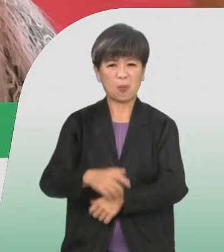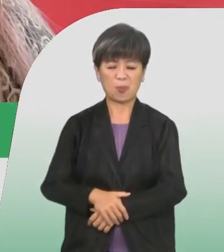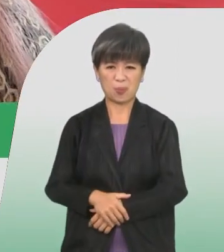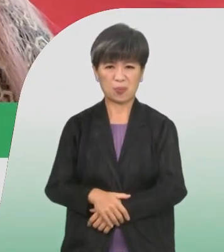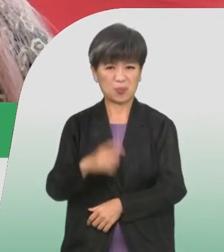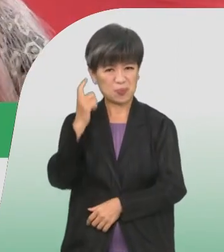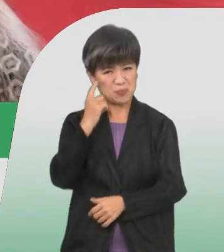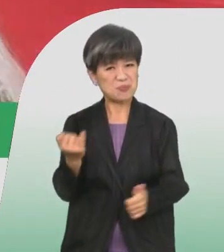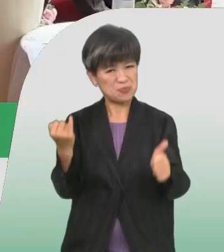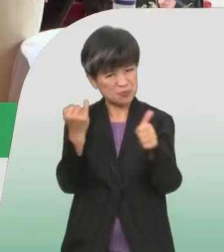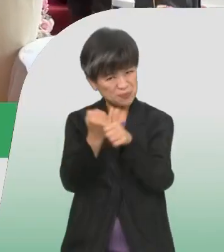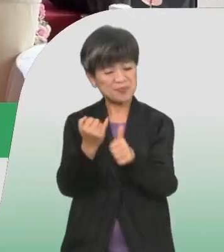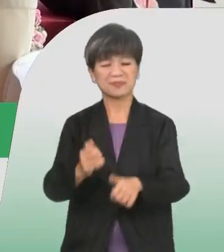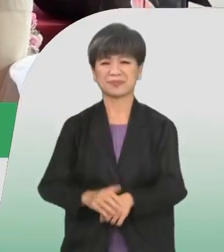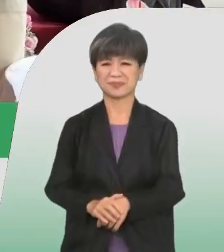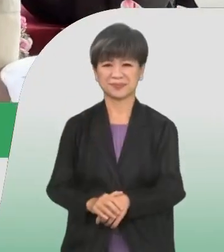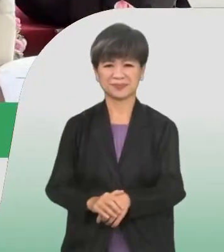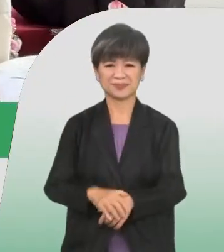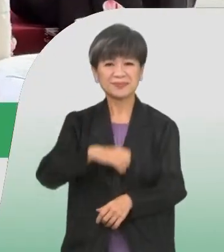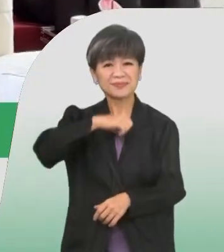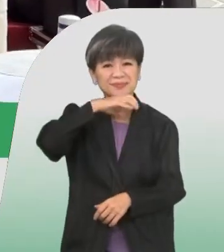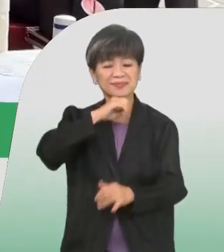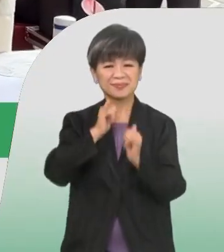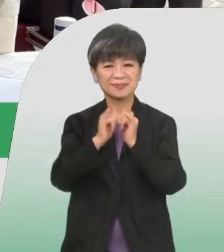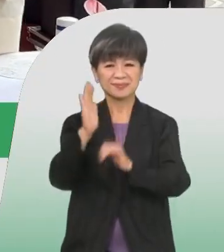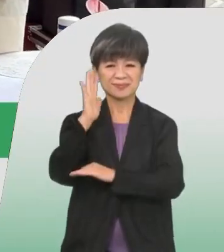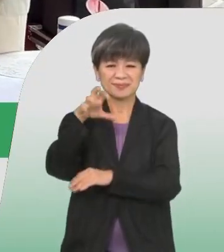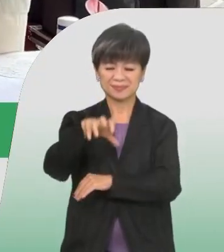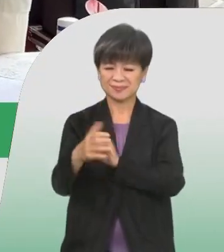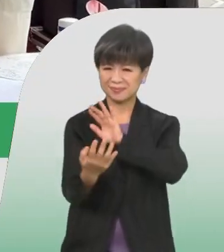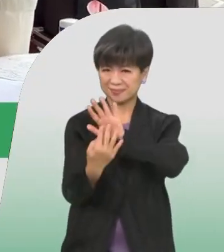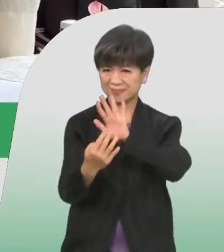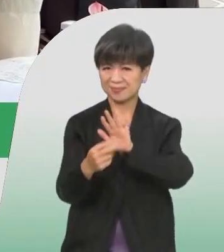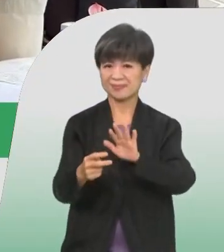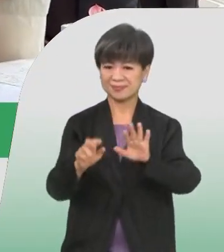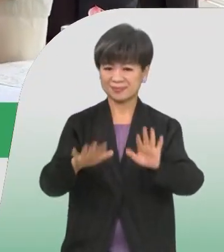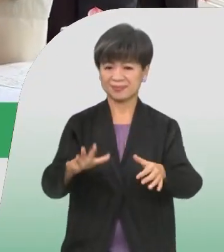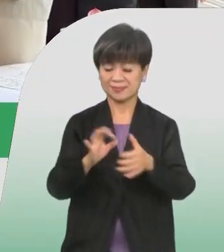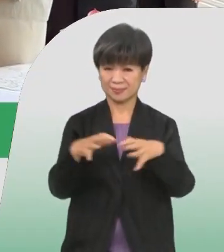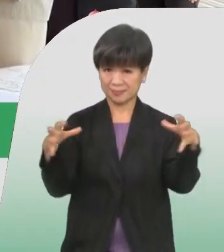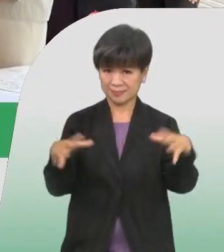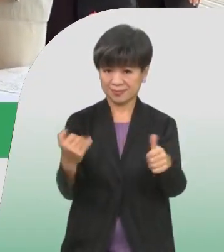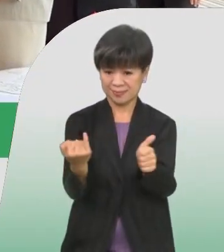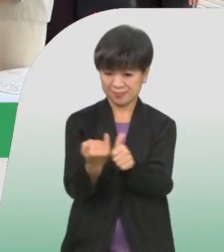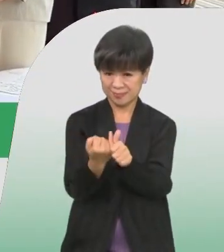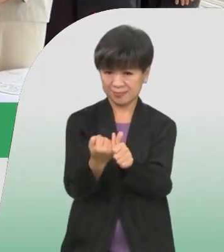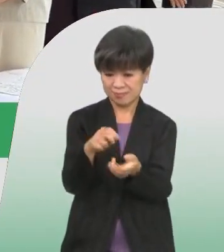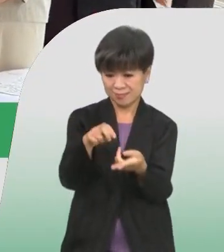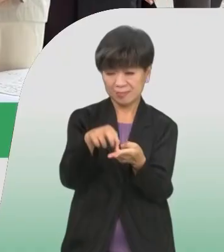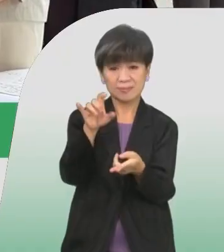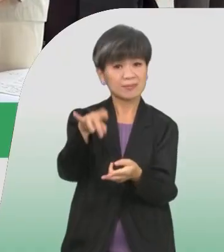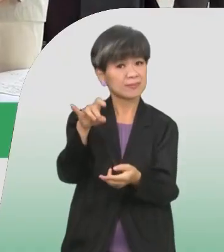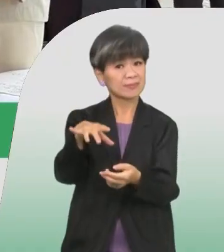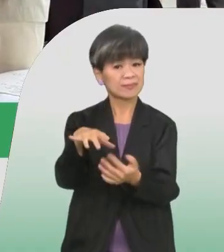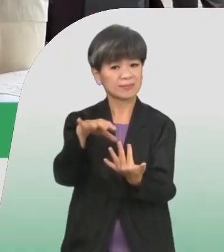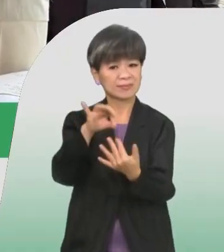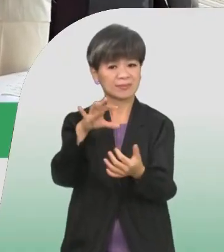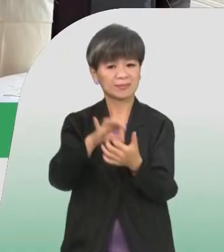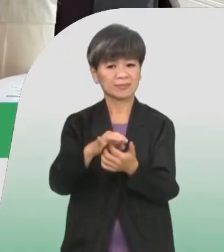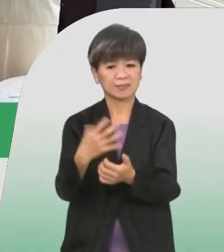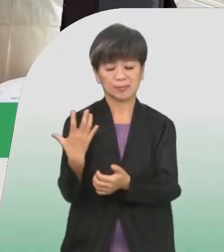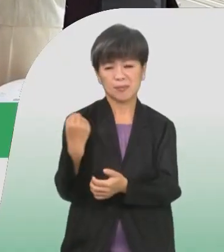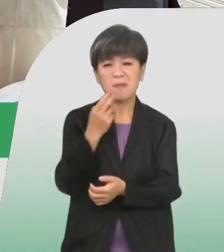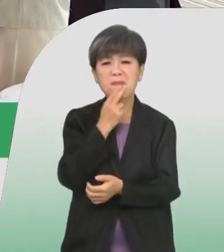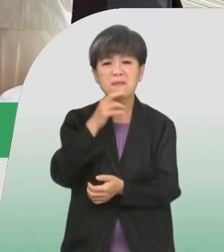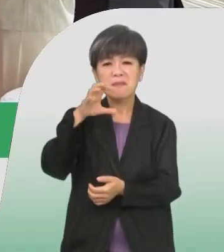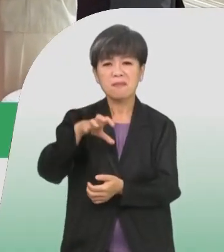想结婚了。 屏东县民政处表示，今年屏东十团婚礼地点特别选择邱延昌专行